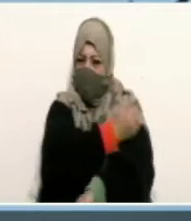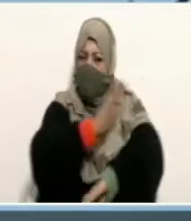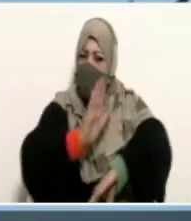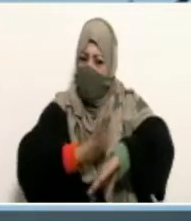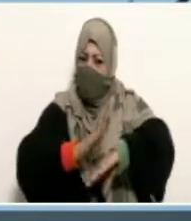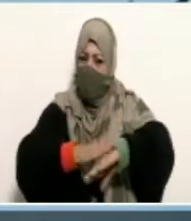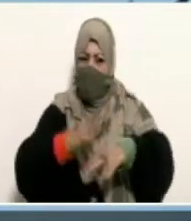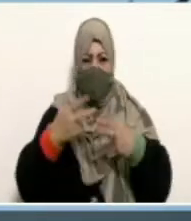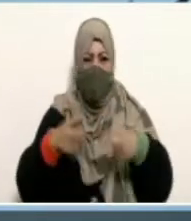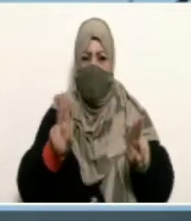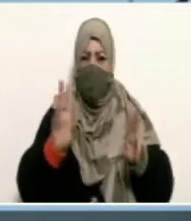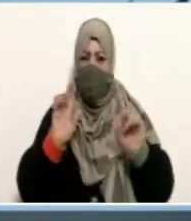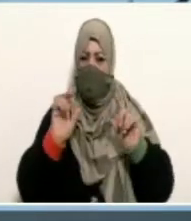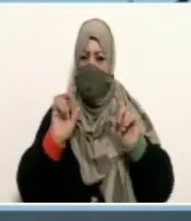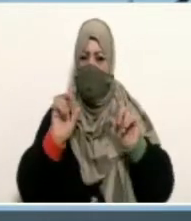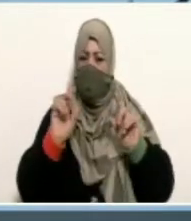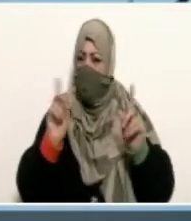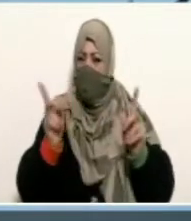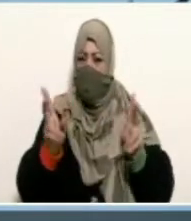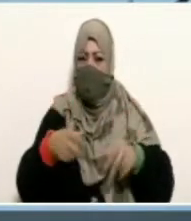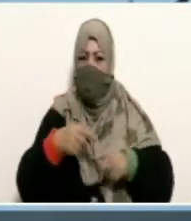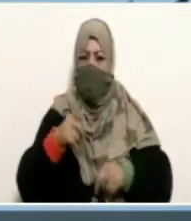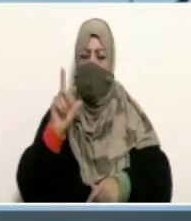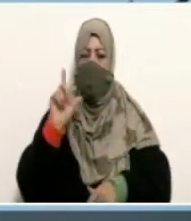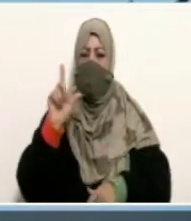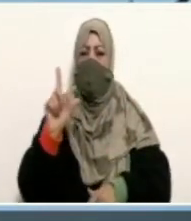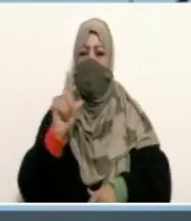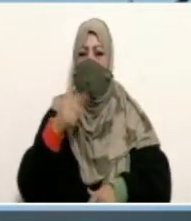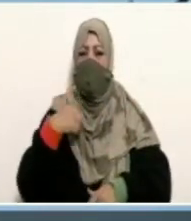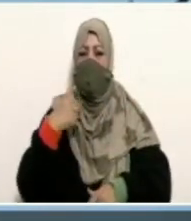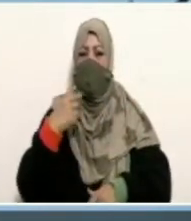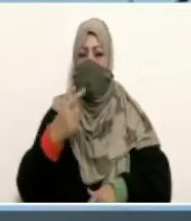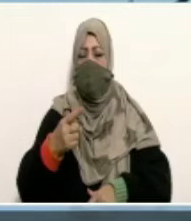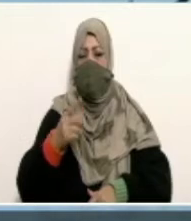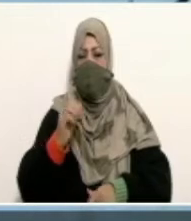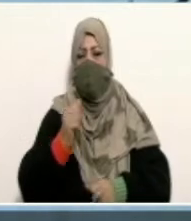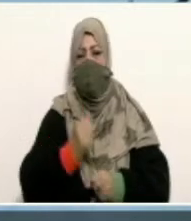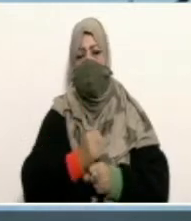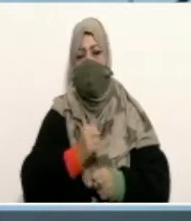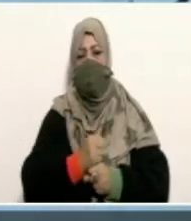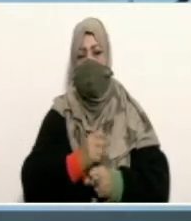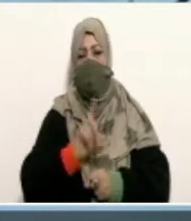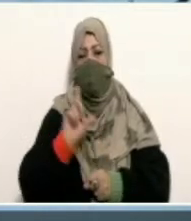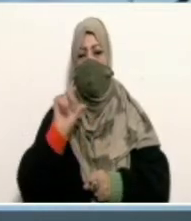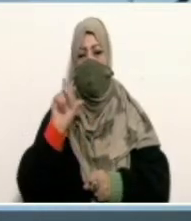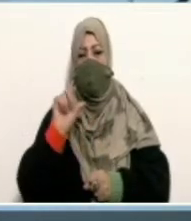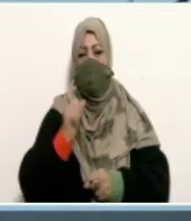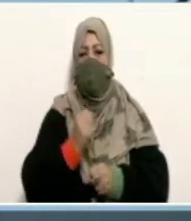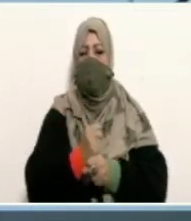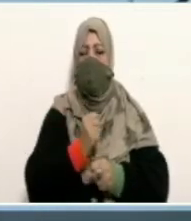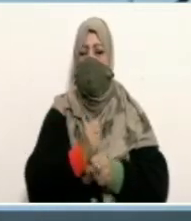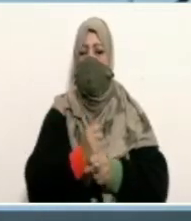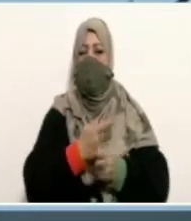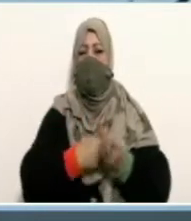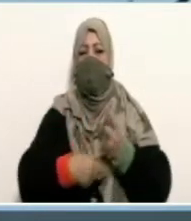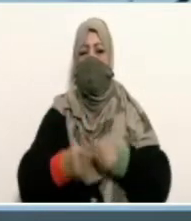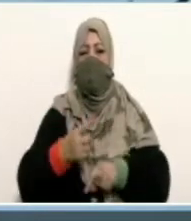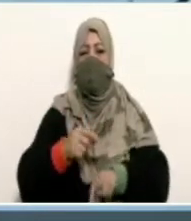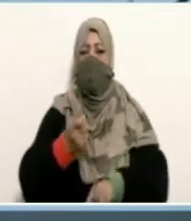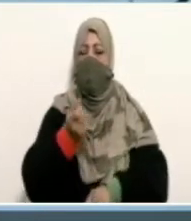تعالى التوفيق. هي طبعا هذه الأعمال هي الصيدلانية أصل في عملها يعني أن